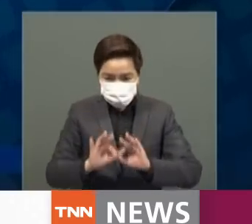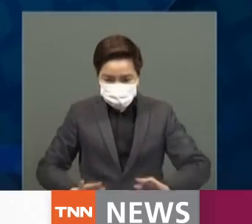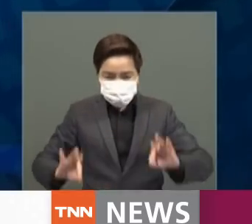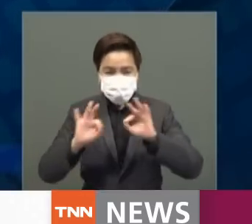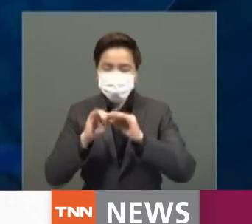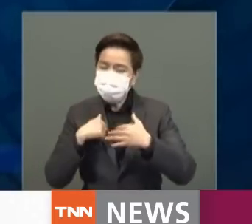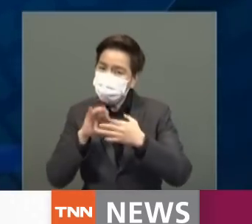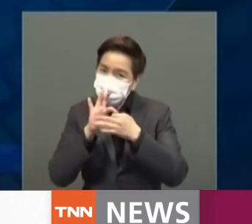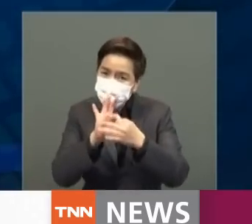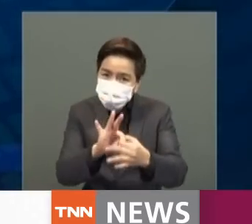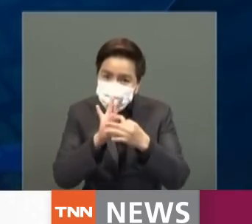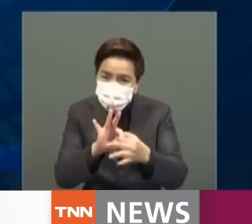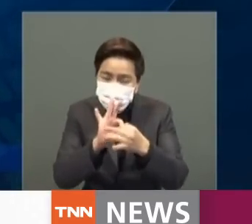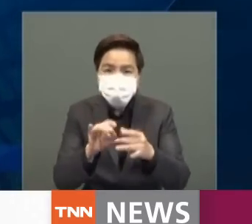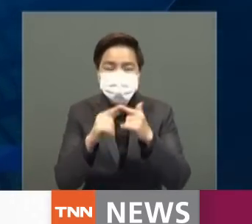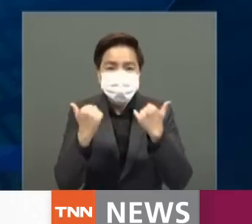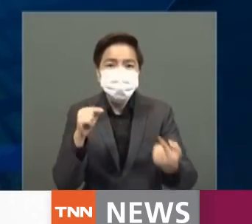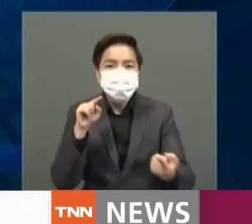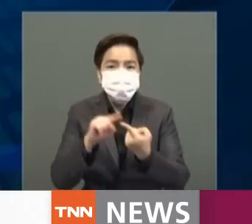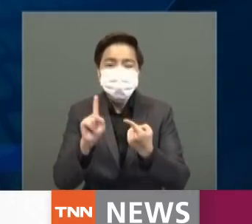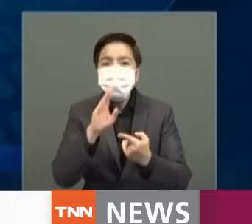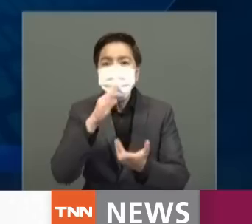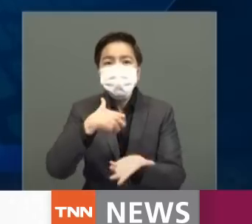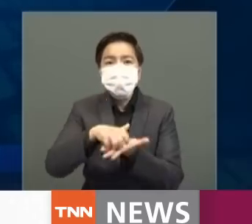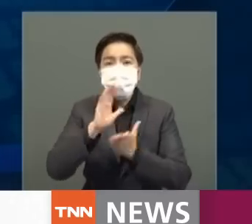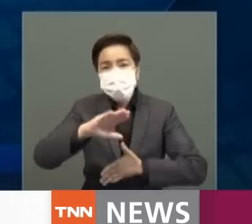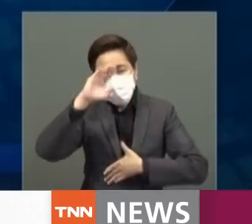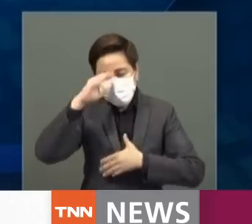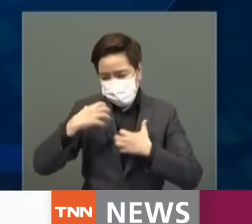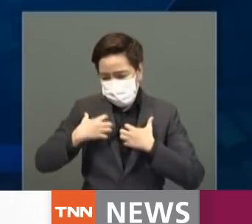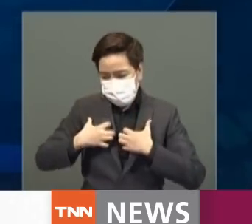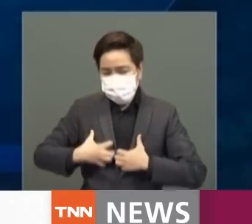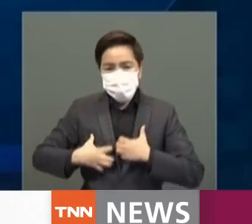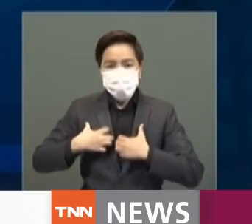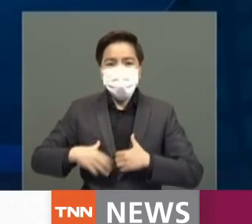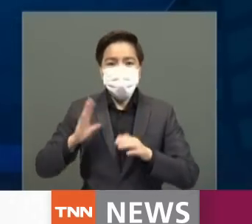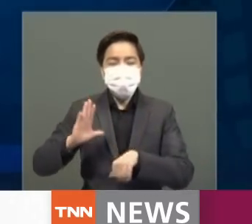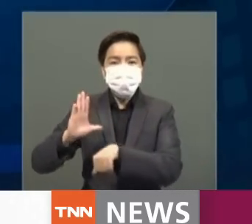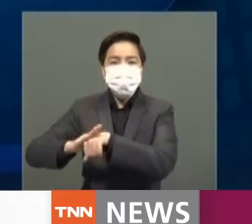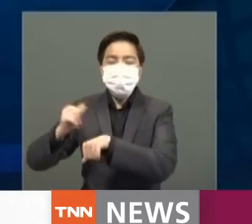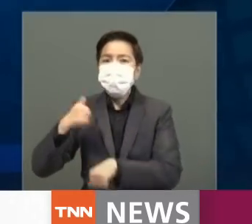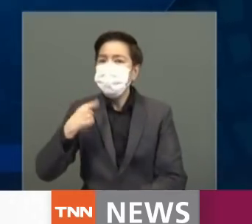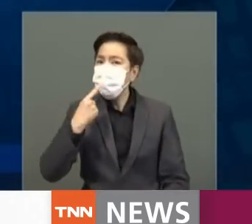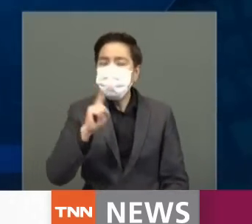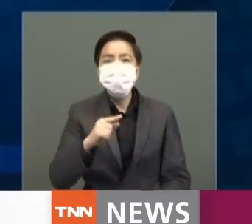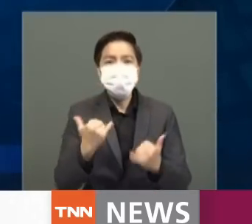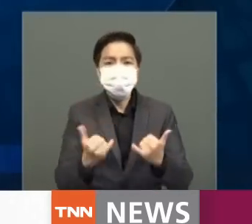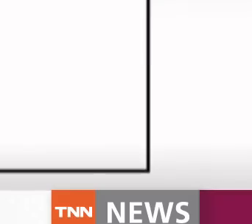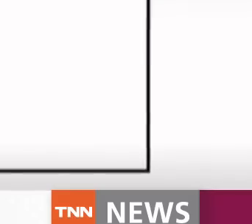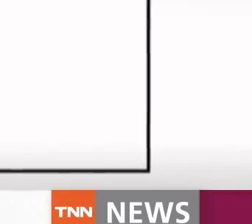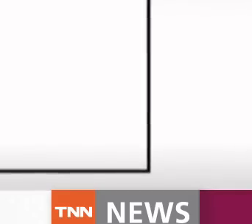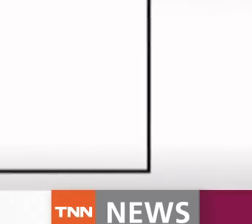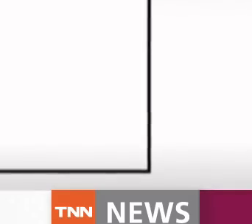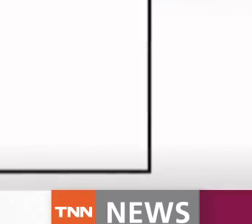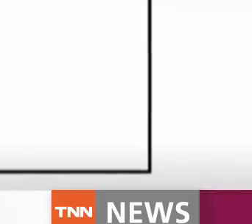จังหวัดนะครับยังสมุทรปราการเสียชีวิต13คนนครปฐมและปทุมธานีจังหวัดละ2คนสุพรรณ